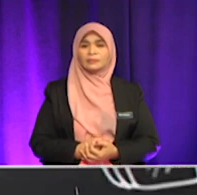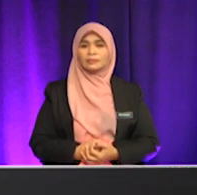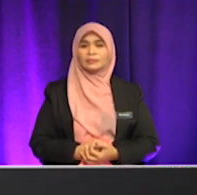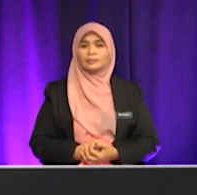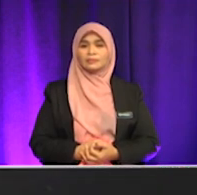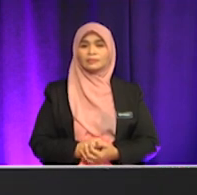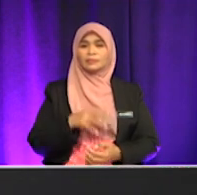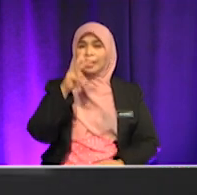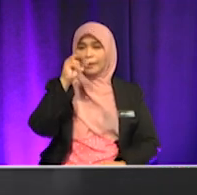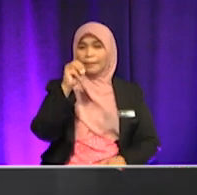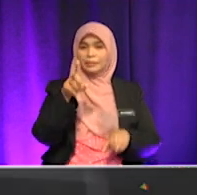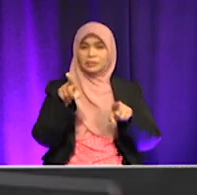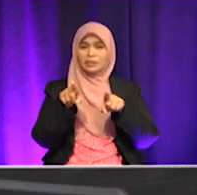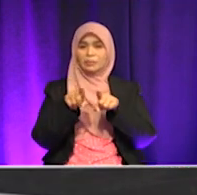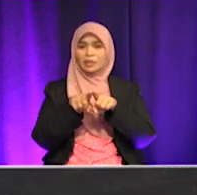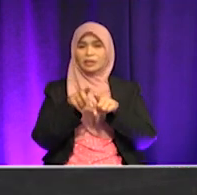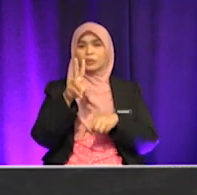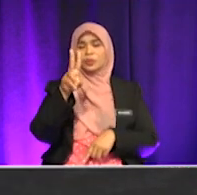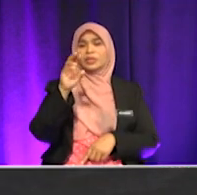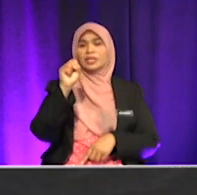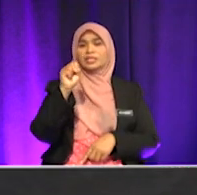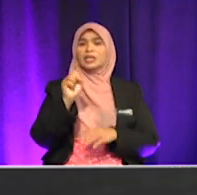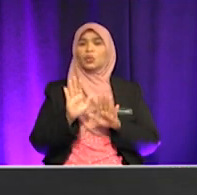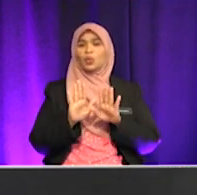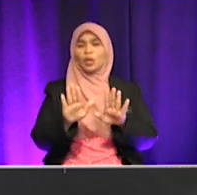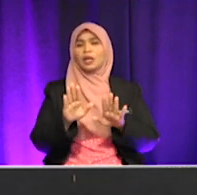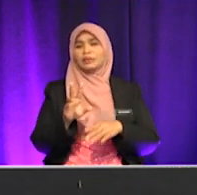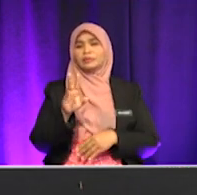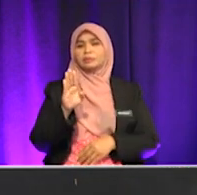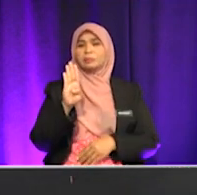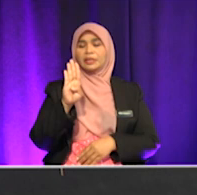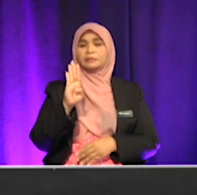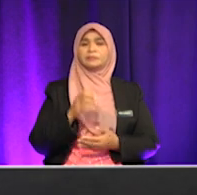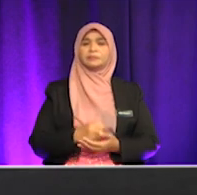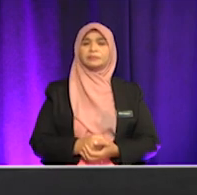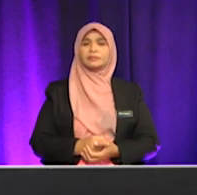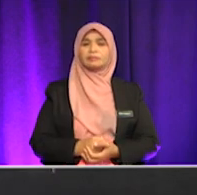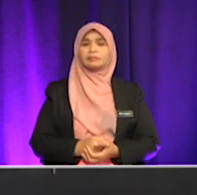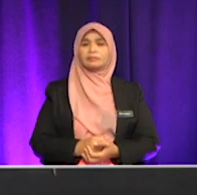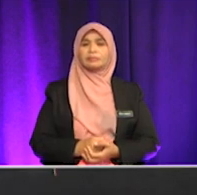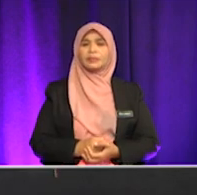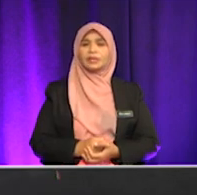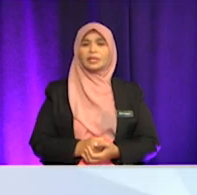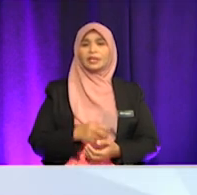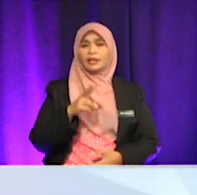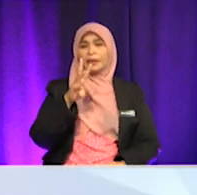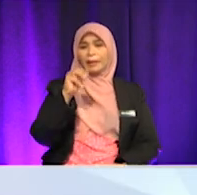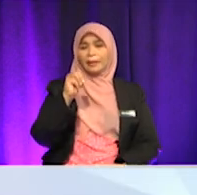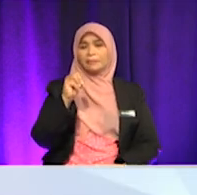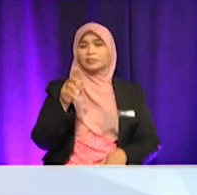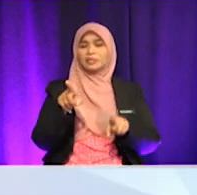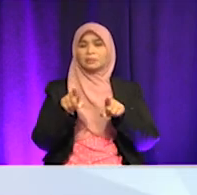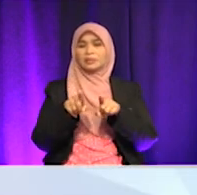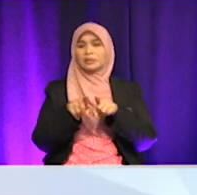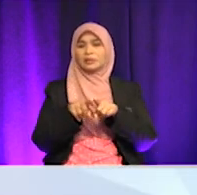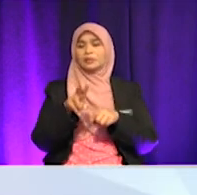Okey, M bersamaan dengan 2S tolak B. Okey, sama tak dengan jawapan saya? Sama, Ifan. M sama dengan 2S tolak B.